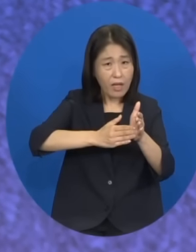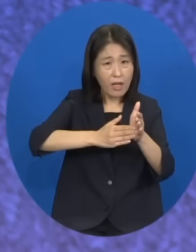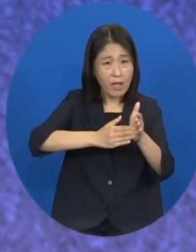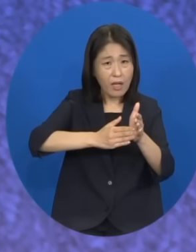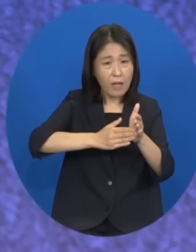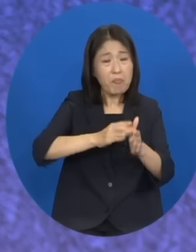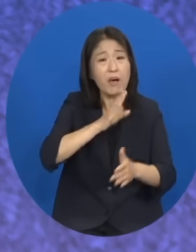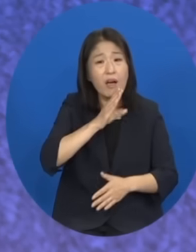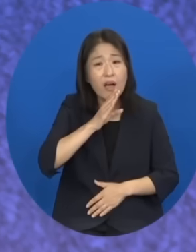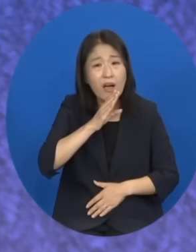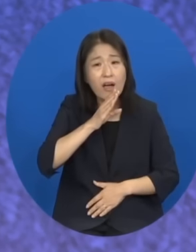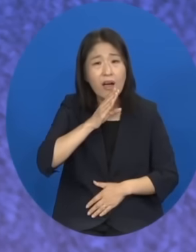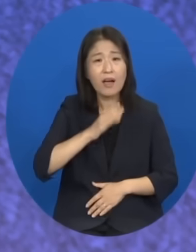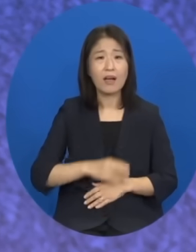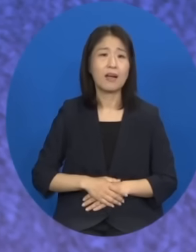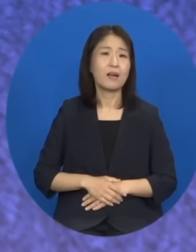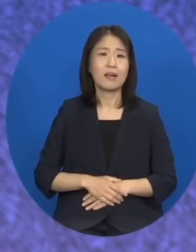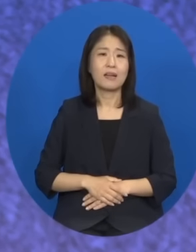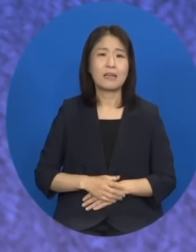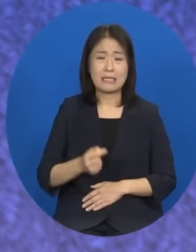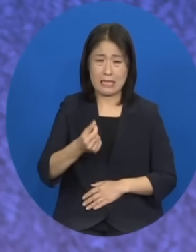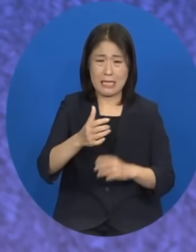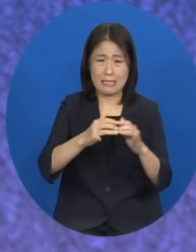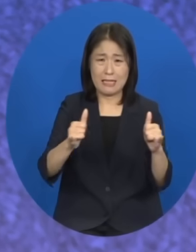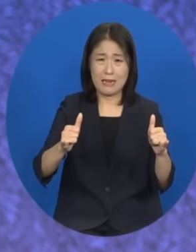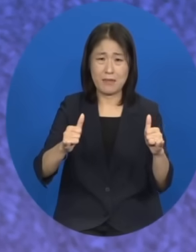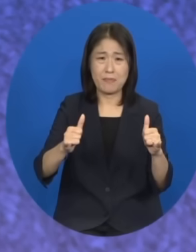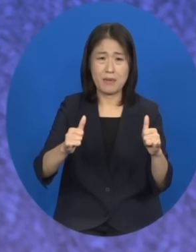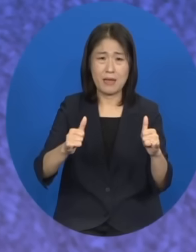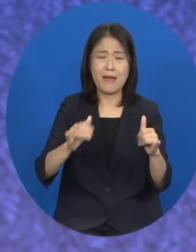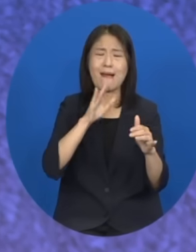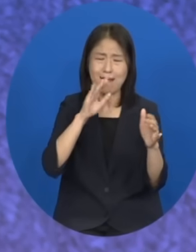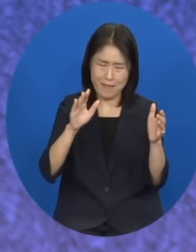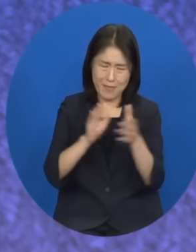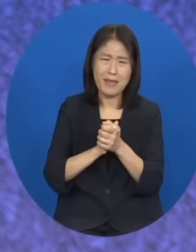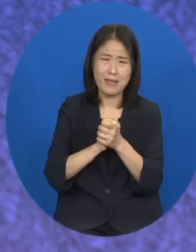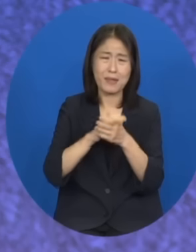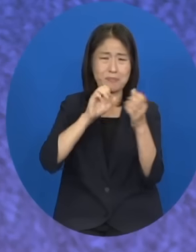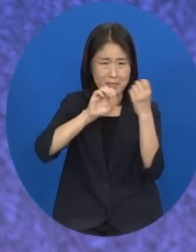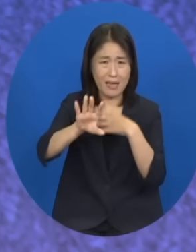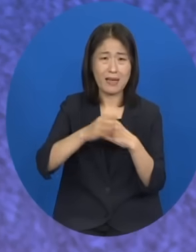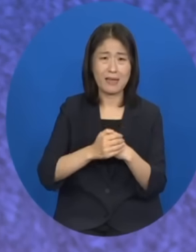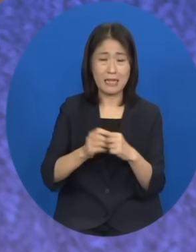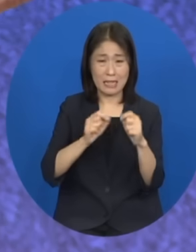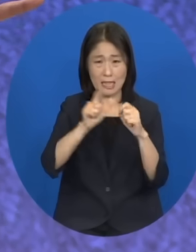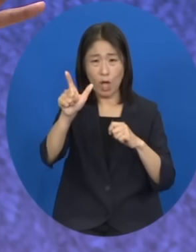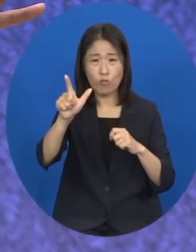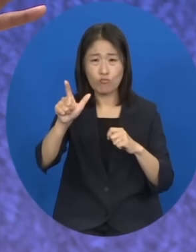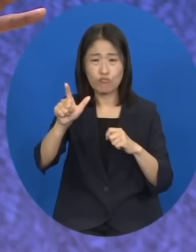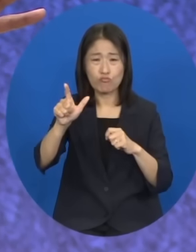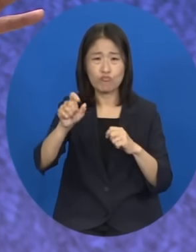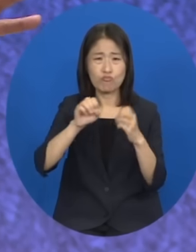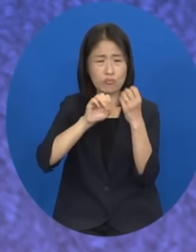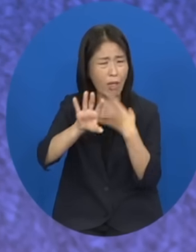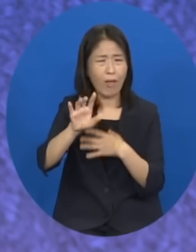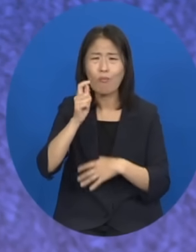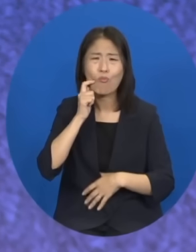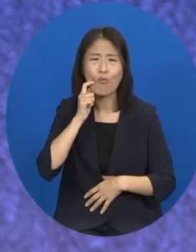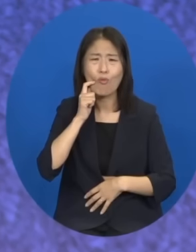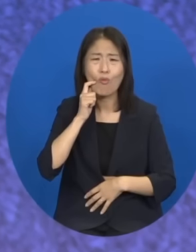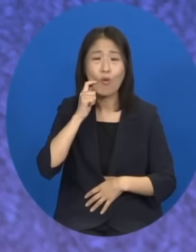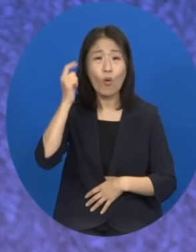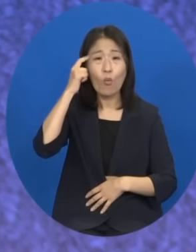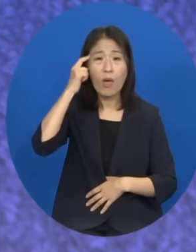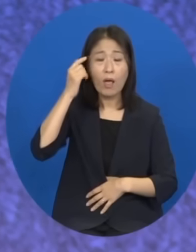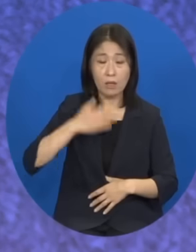아마 몇몇 소수의 사람만 아멘 할 겁니다. 대부분은 다 대답을 못하세요. 왜? 안